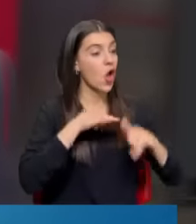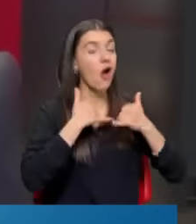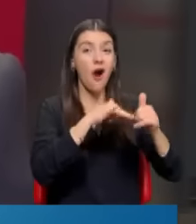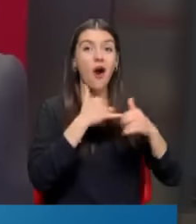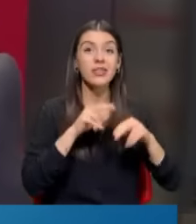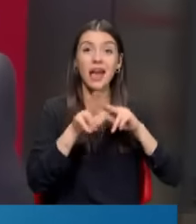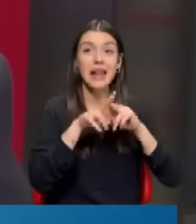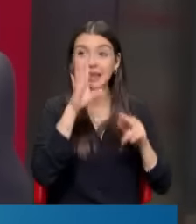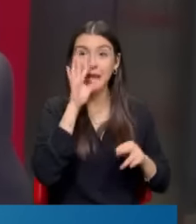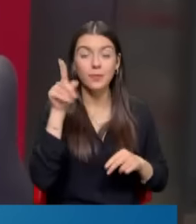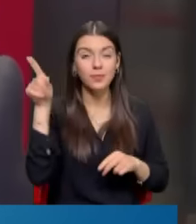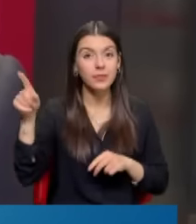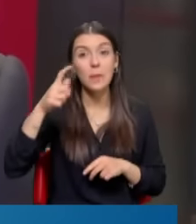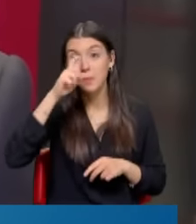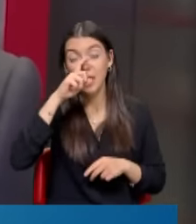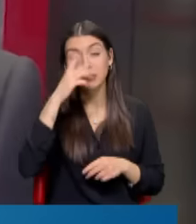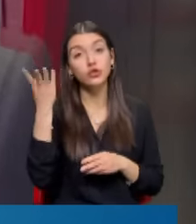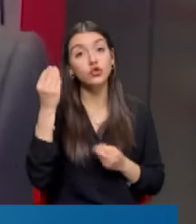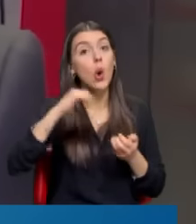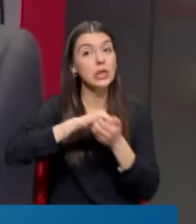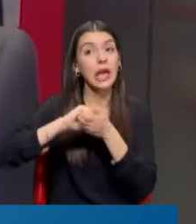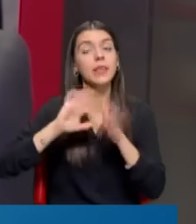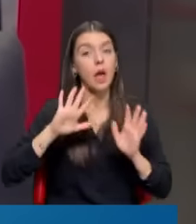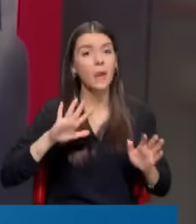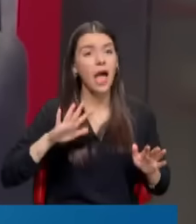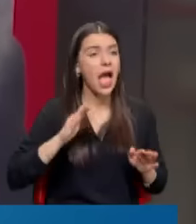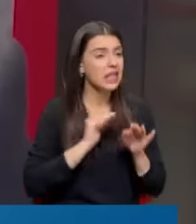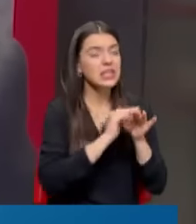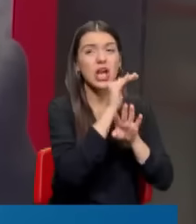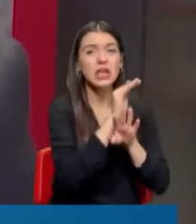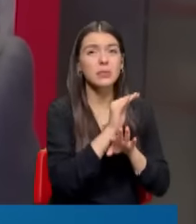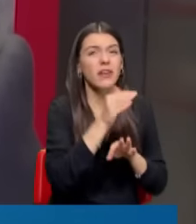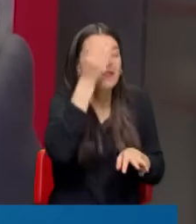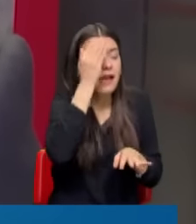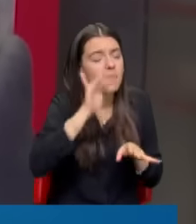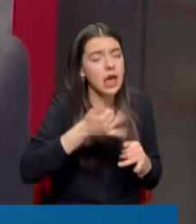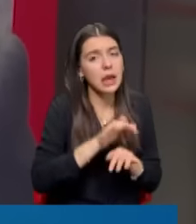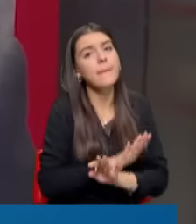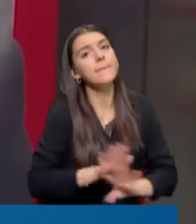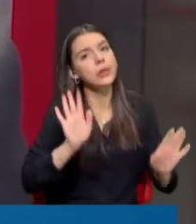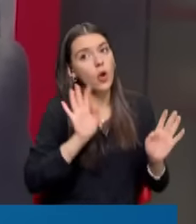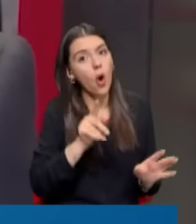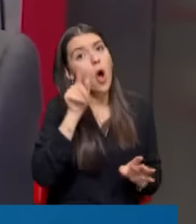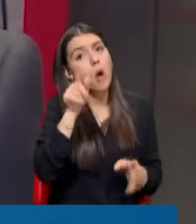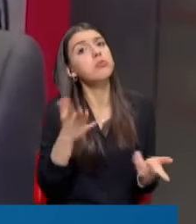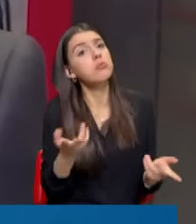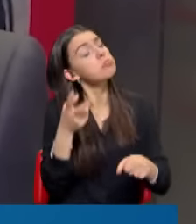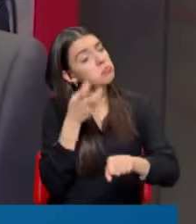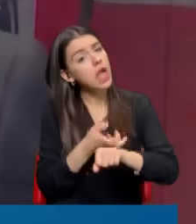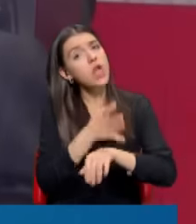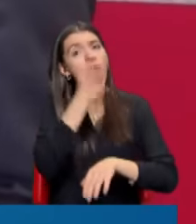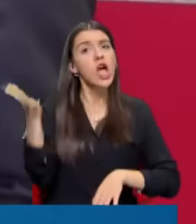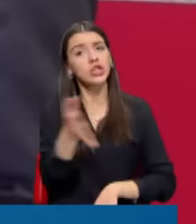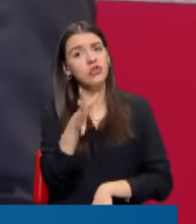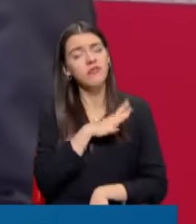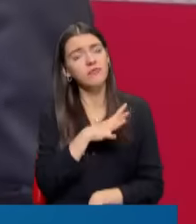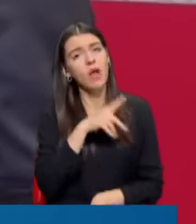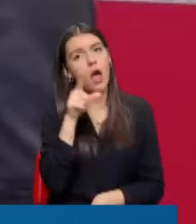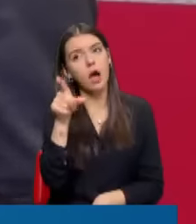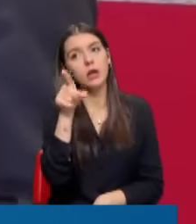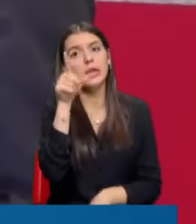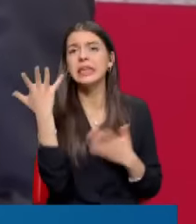karakter Abdülhamit'e o kadar yakın olmasına rağmen yaşamı yoksulluk içerisinde bitiyor. Oysa bunların maşallah her şeyleri var. İnsanlar